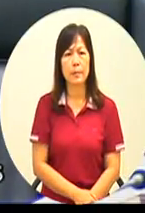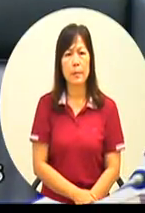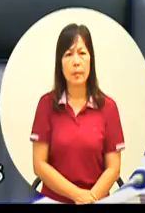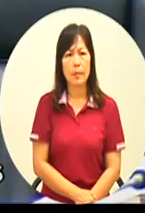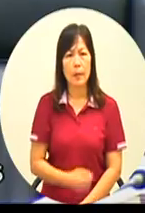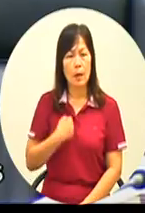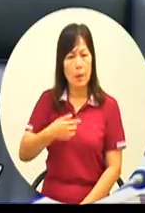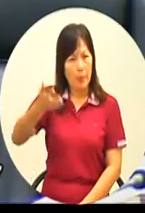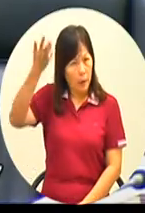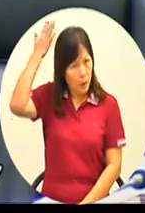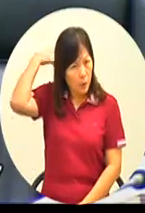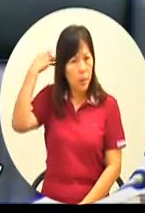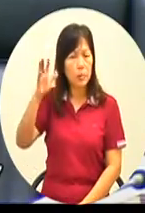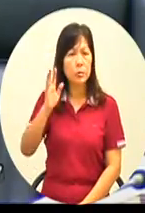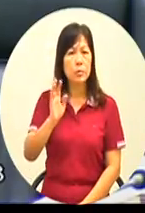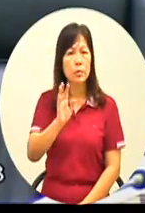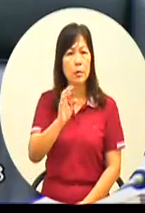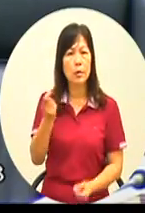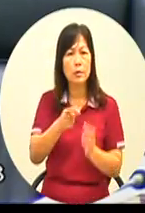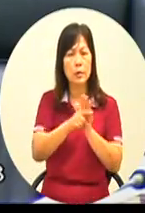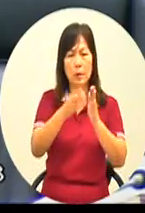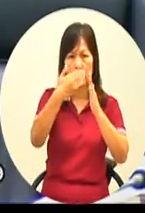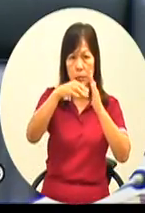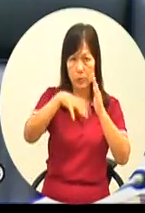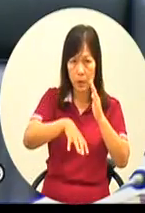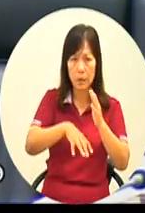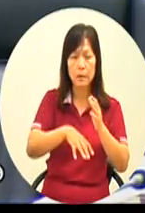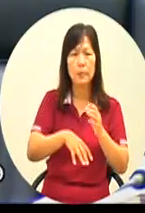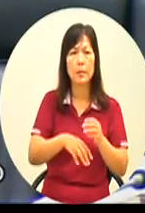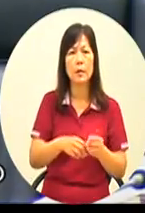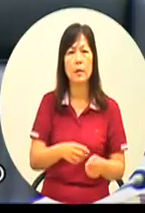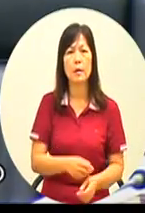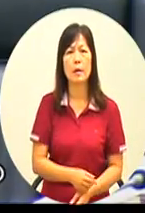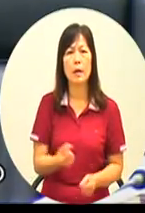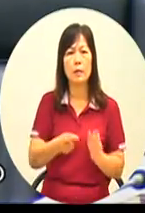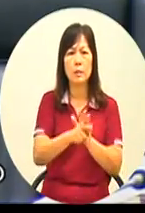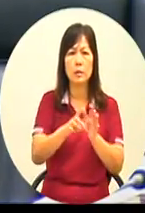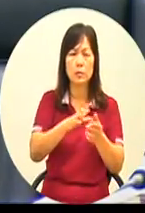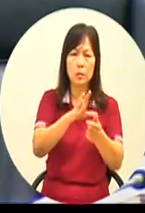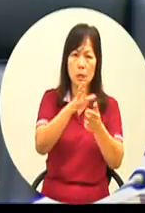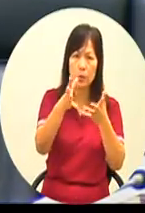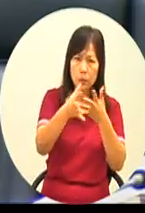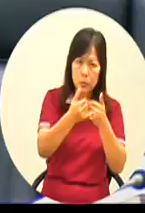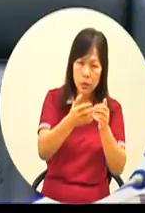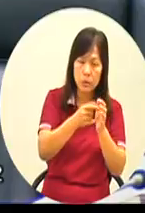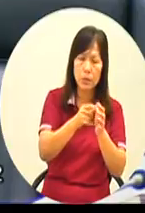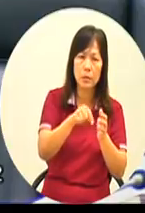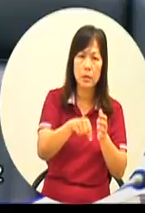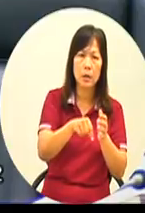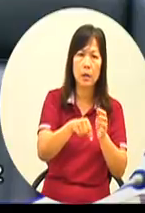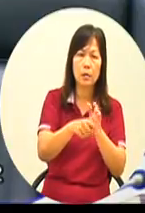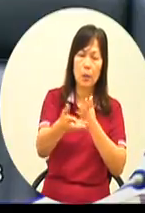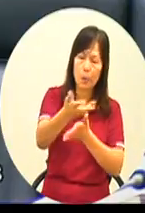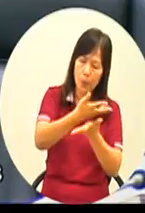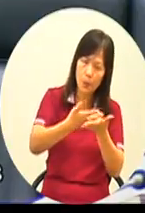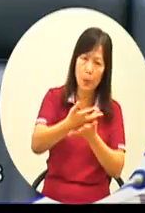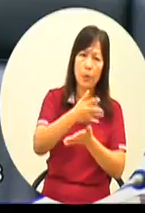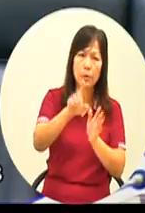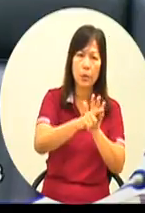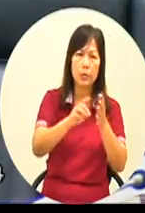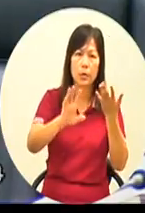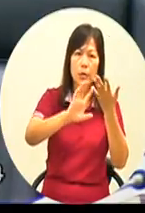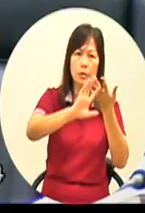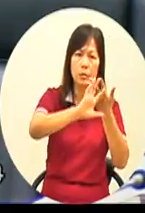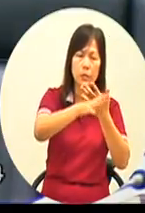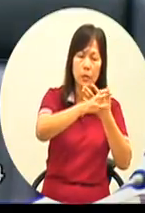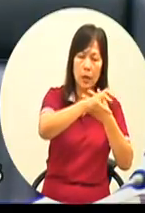去我们比较会在学校里头所谓的这个学生的部分的一个交流，可能来自于其他的